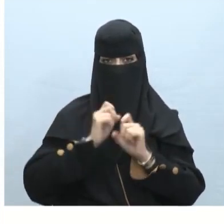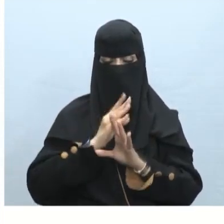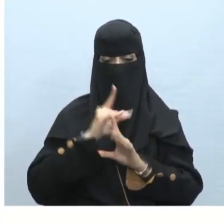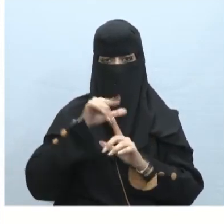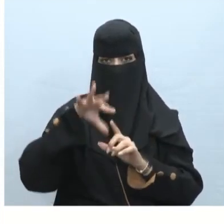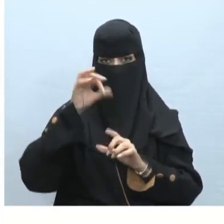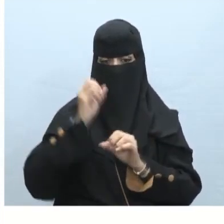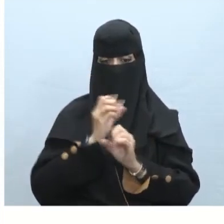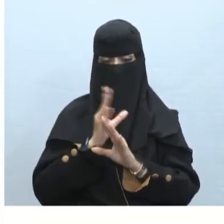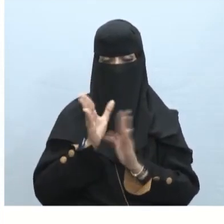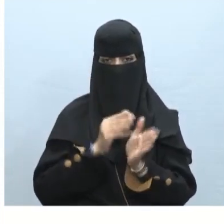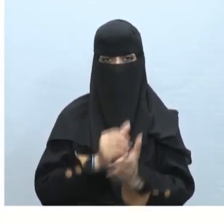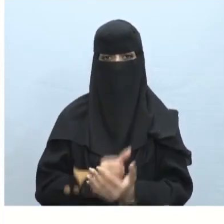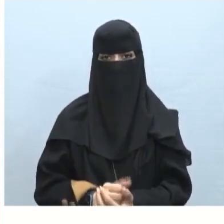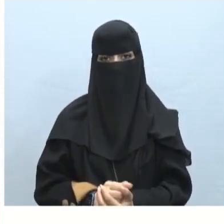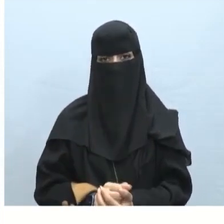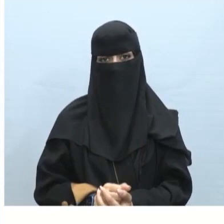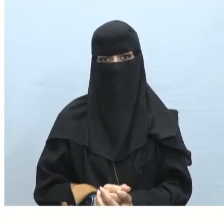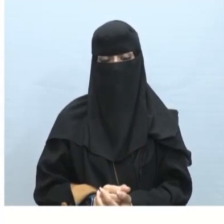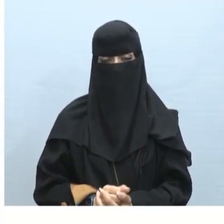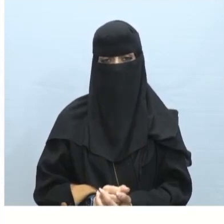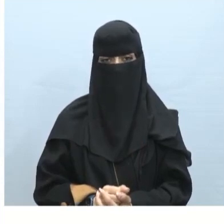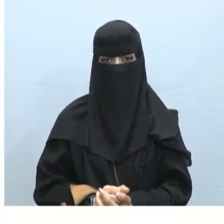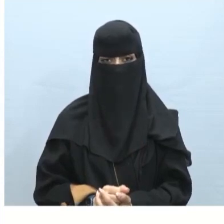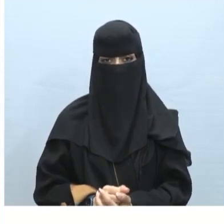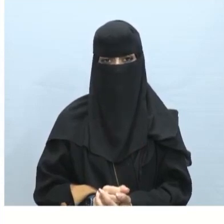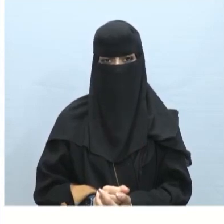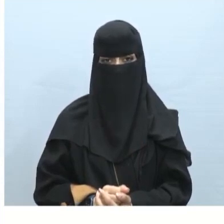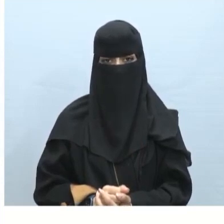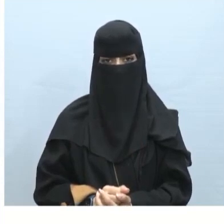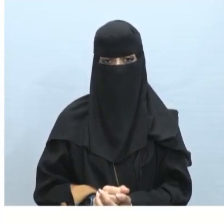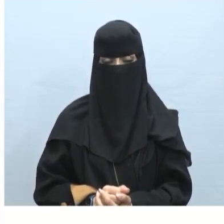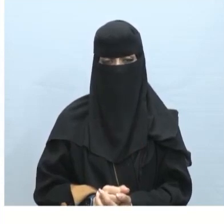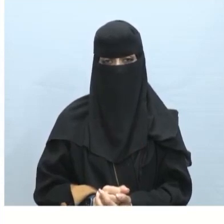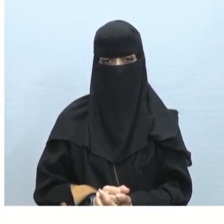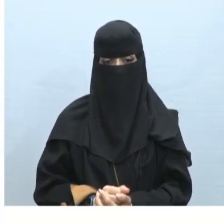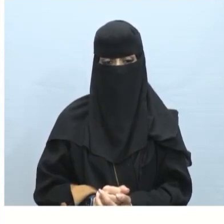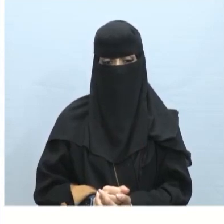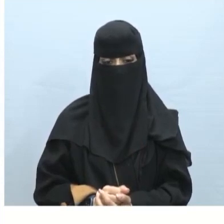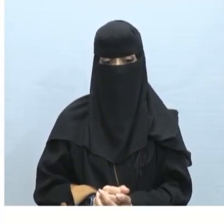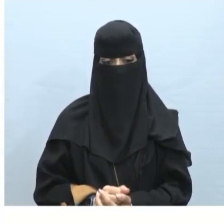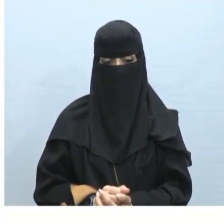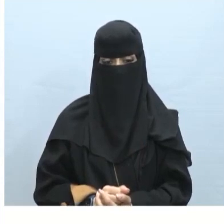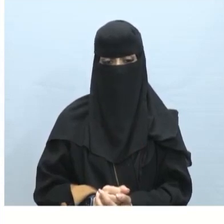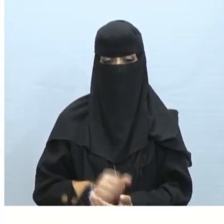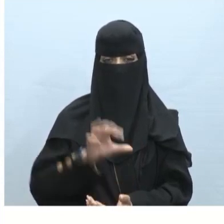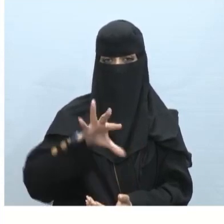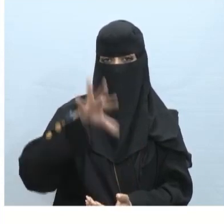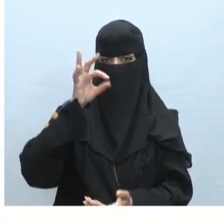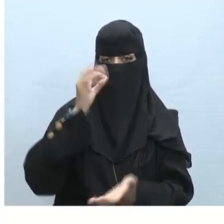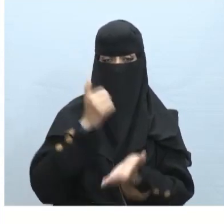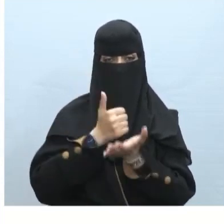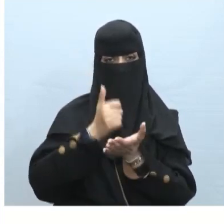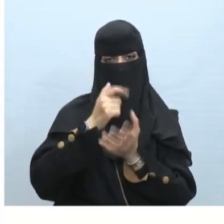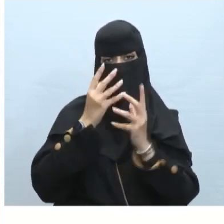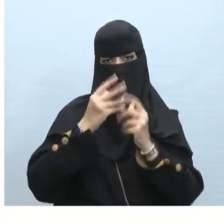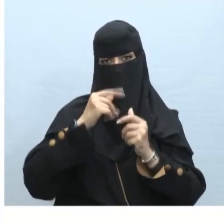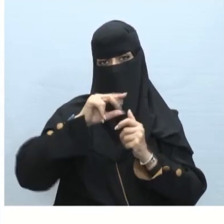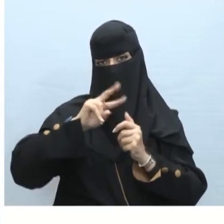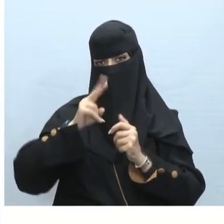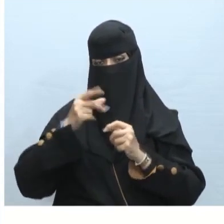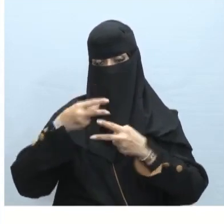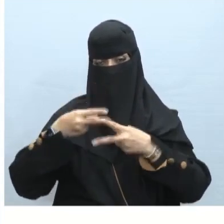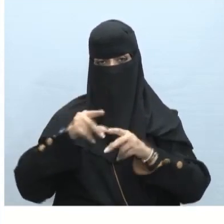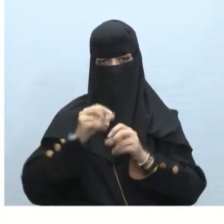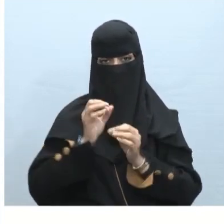لجعل العرض التقديمي بشكل افضل مجرد اختيار احد الانماط والضغط بزر الفاره الايسر سيتم